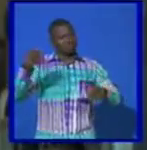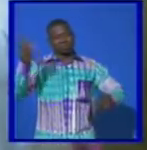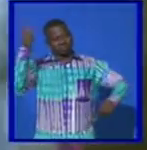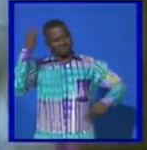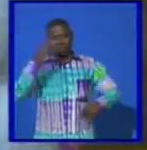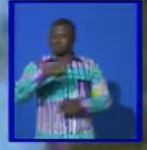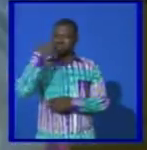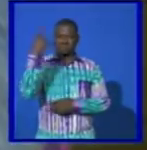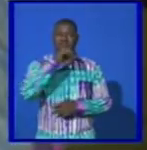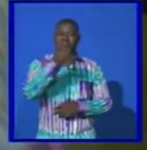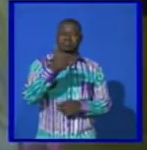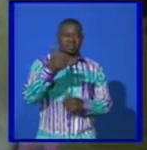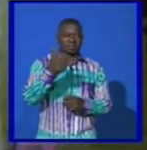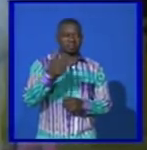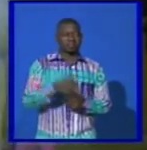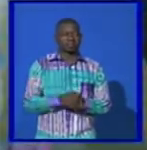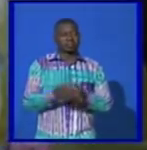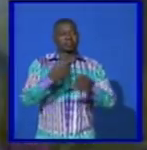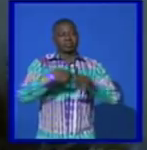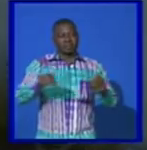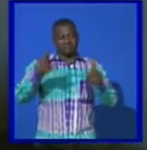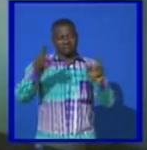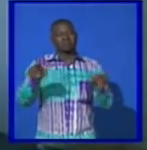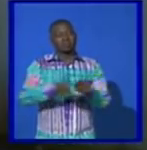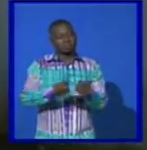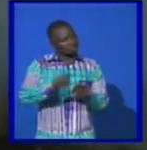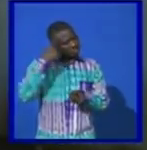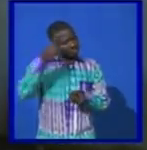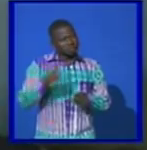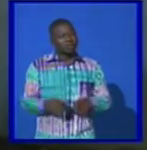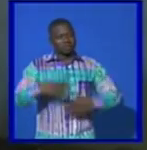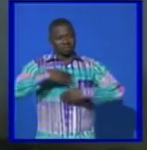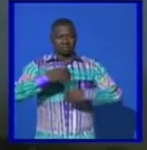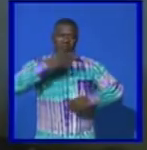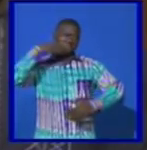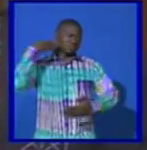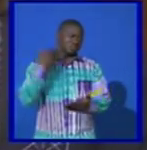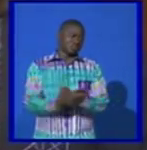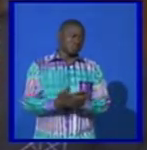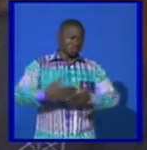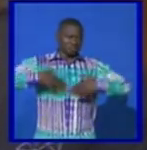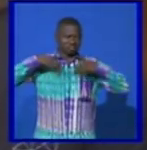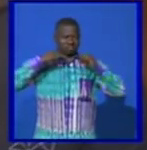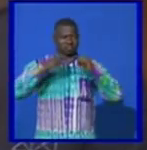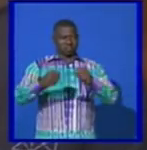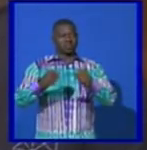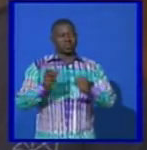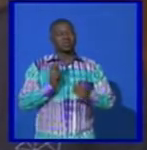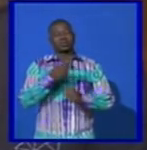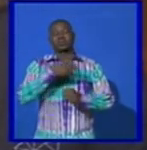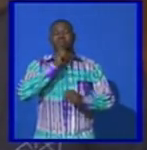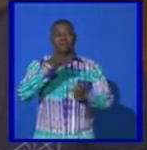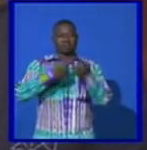la douleur, mais aussi pour leur souhaiter un propre établissement. Nous sommes venus vraiment